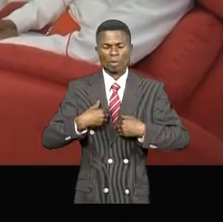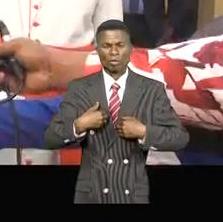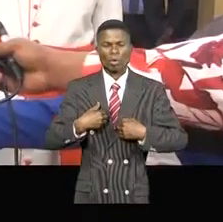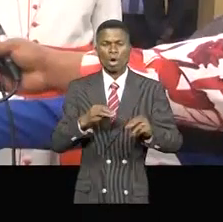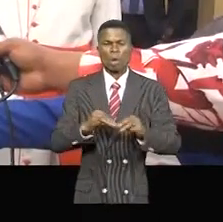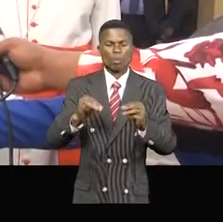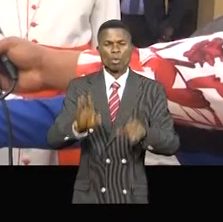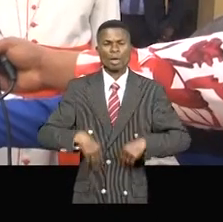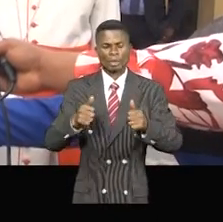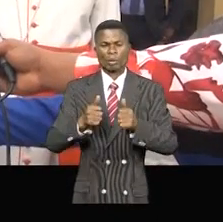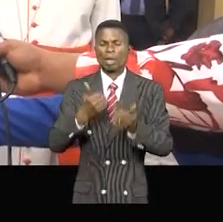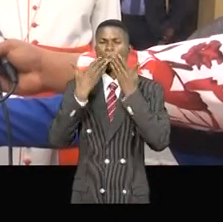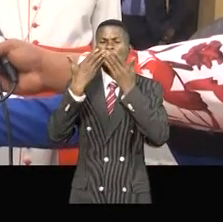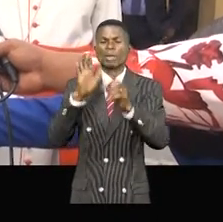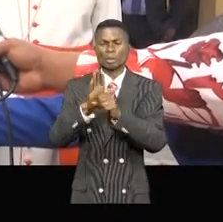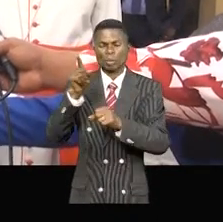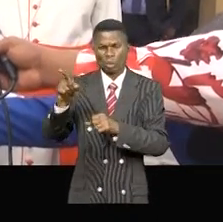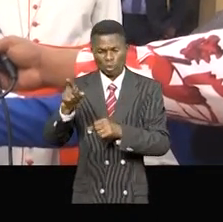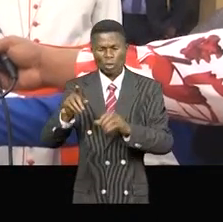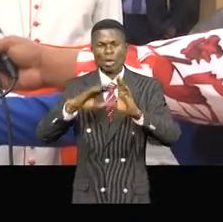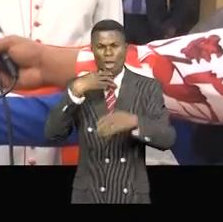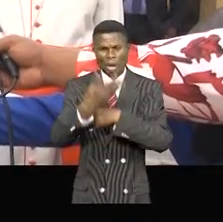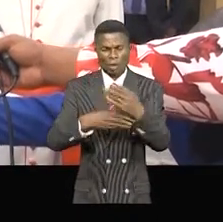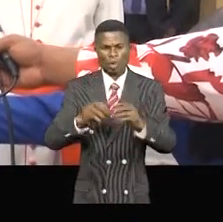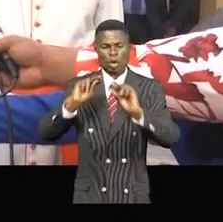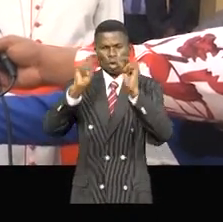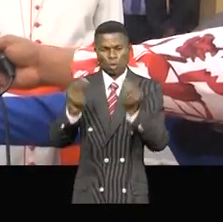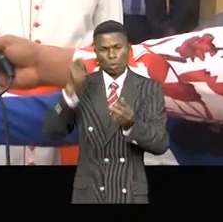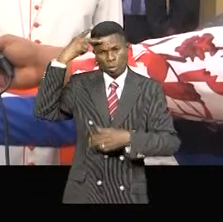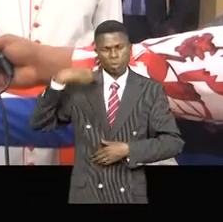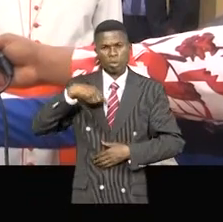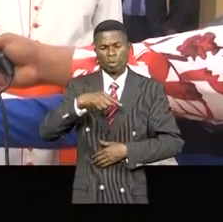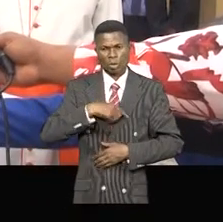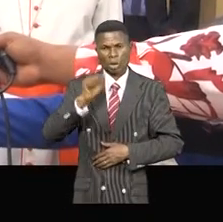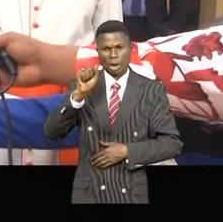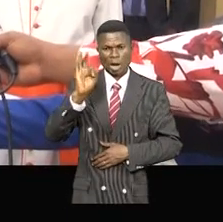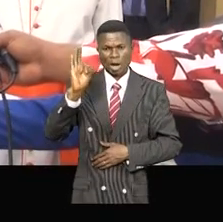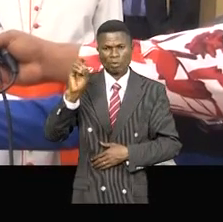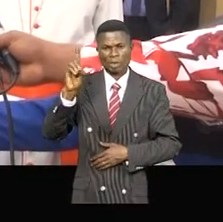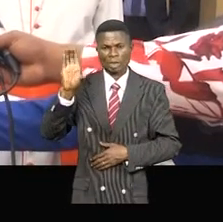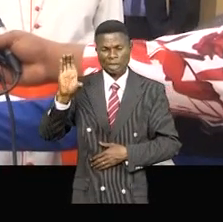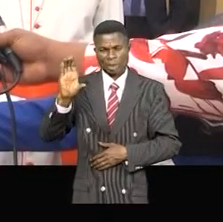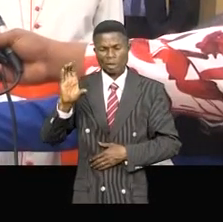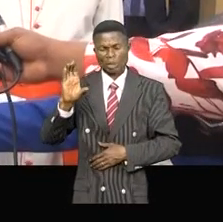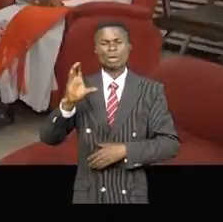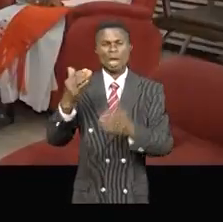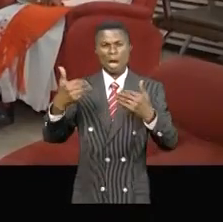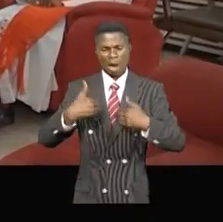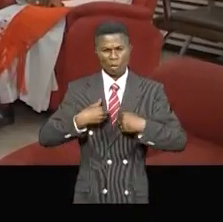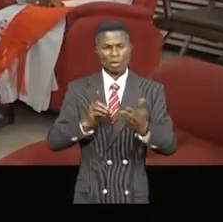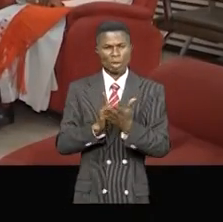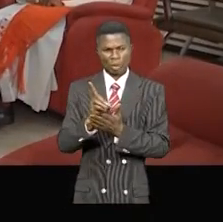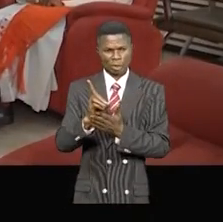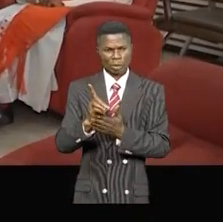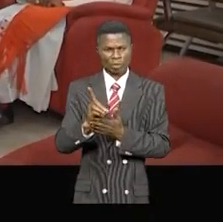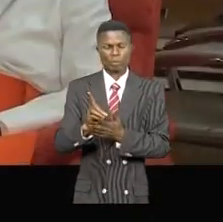pour tout ce qu'il a fait pour que notre regroupement AFDC allié puisse rentrer dans ses droits. Le prince